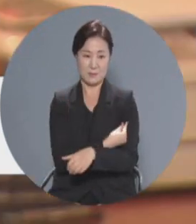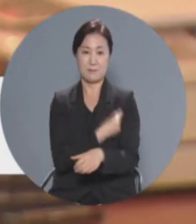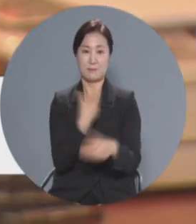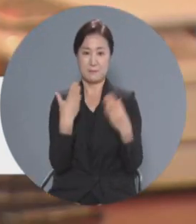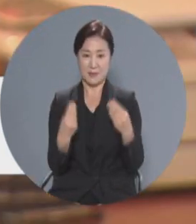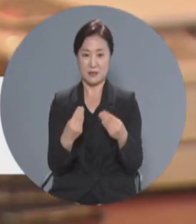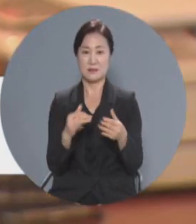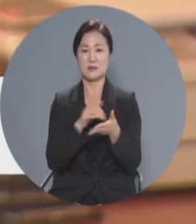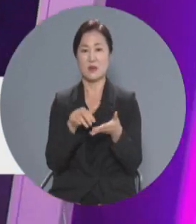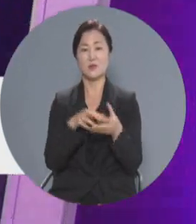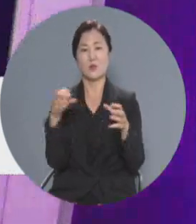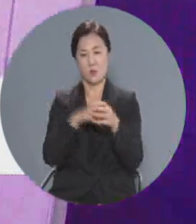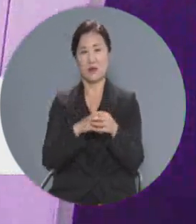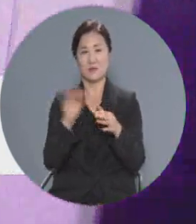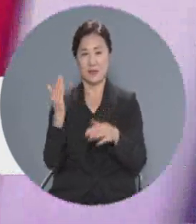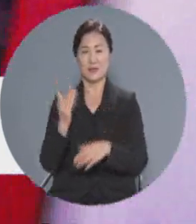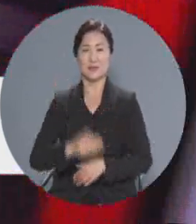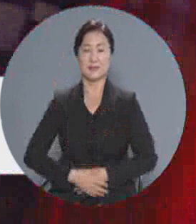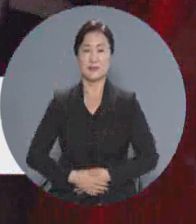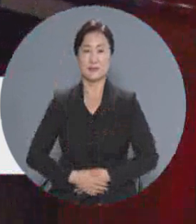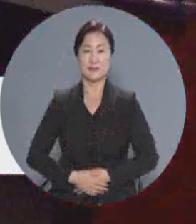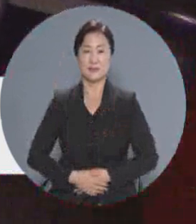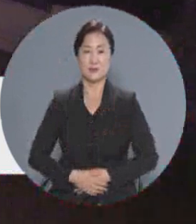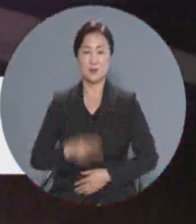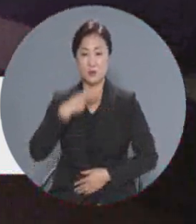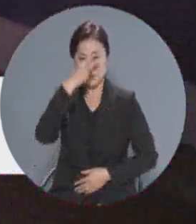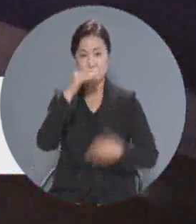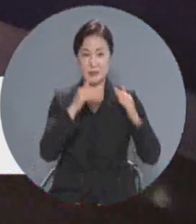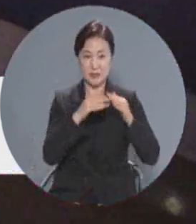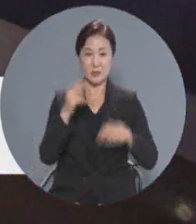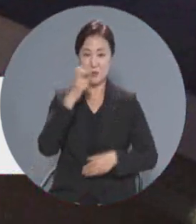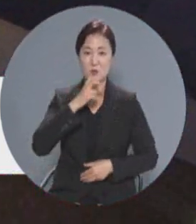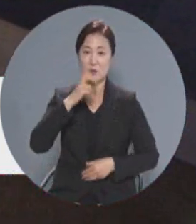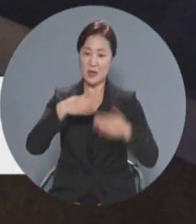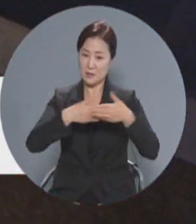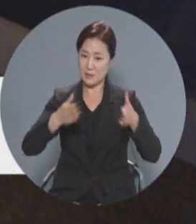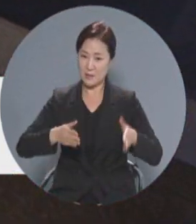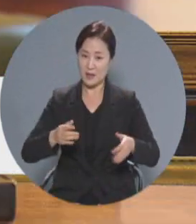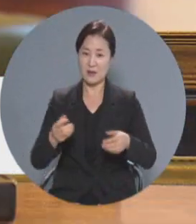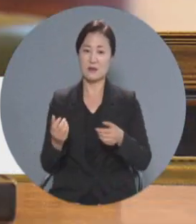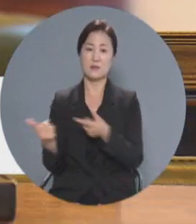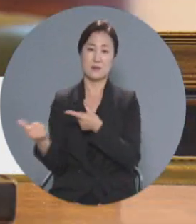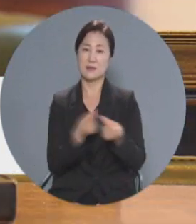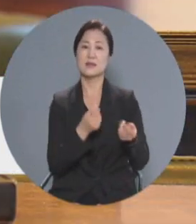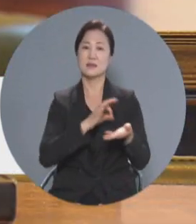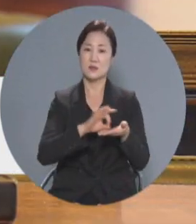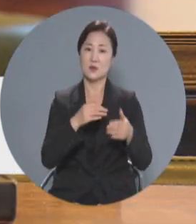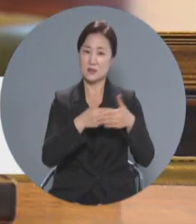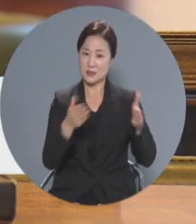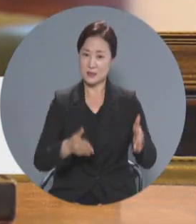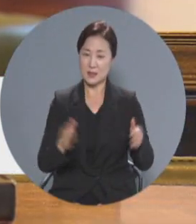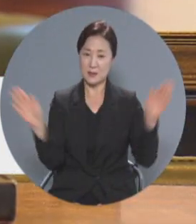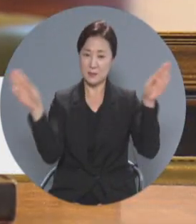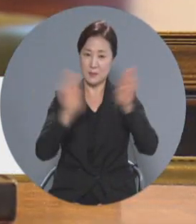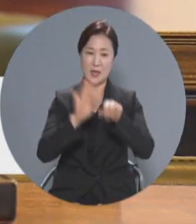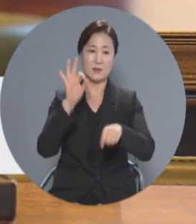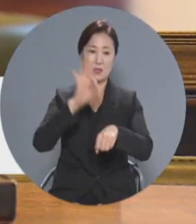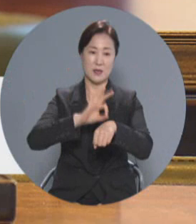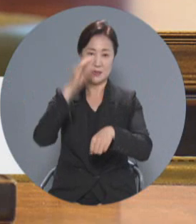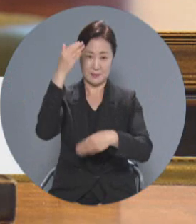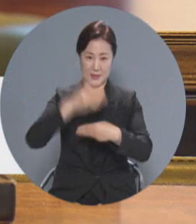접종자도 인원에 포함됩니다. 또 유흥시설과 노래연습장 등 다중이용시설은 밤 10시까지만 운영이